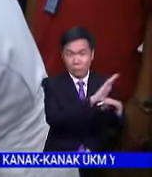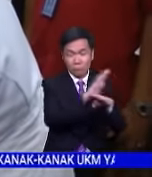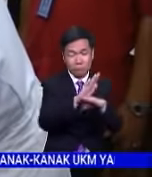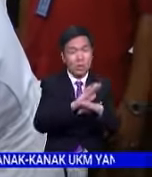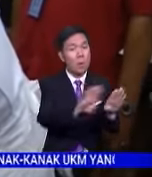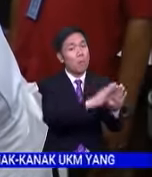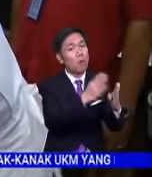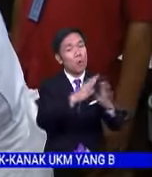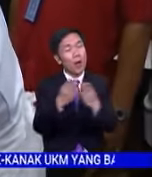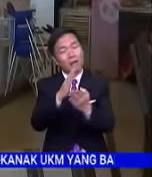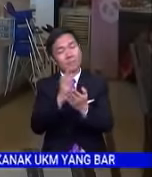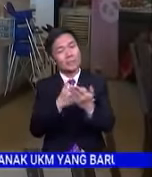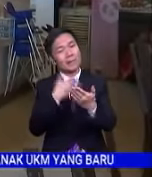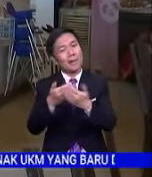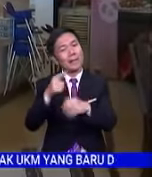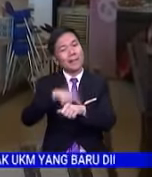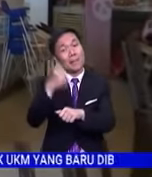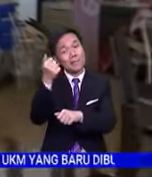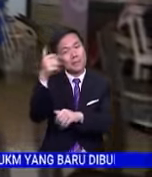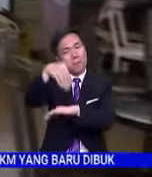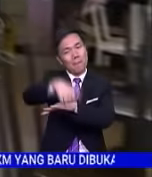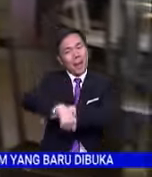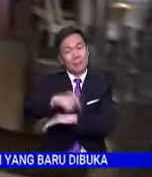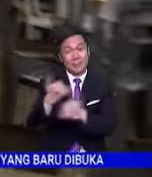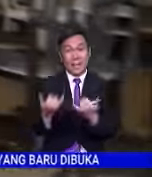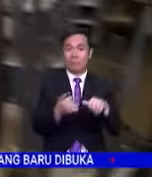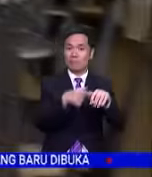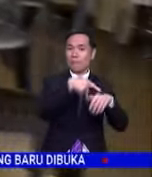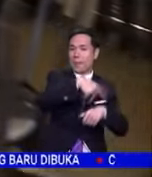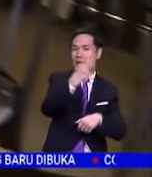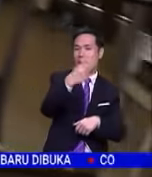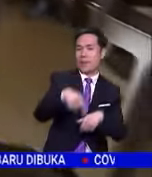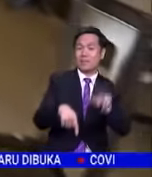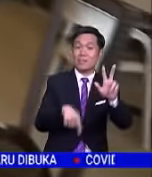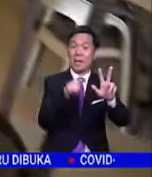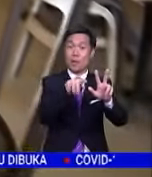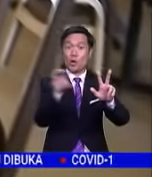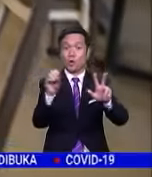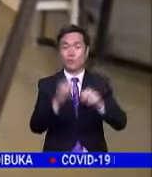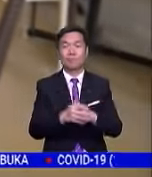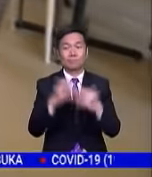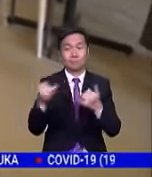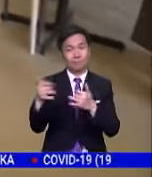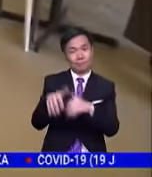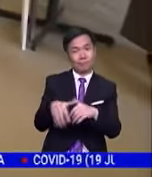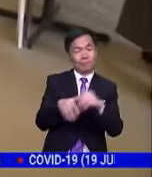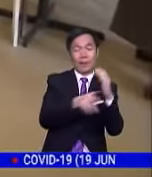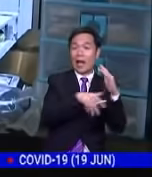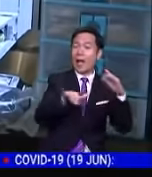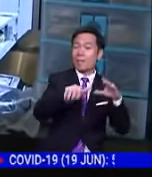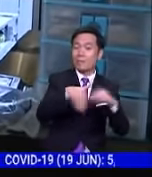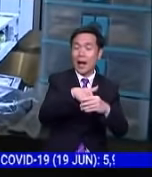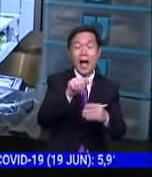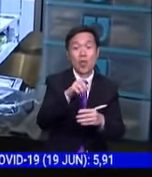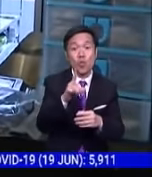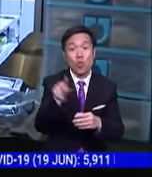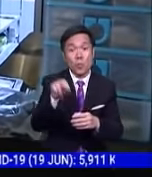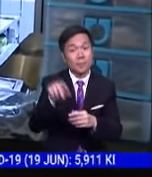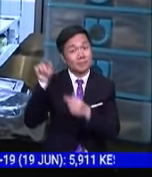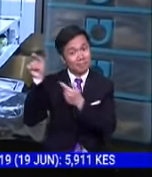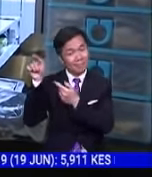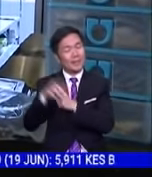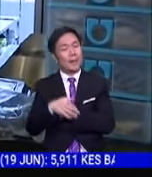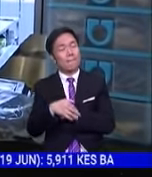operasi sehingga 10 malam dalam tempoh PKP 3.0. Beliau yang juga ahli parlimen jeli ditemui media selepas